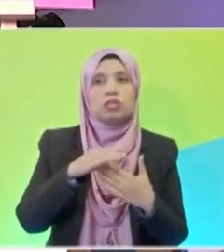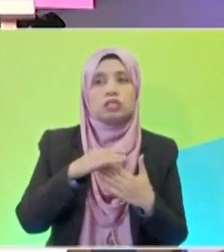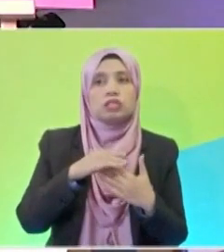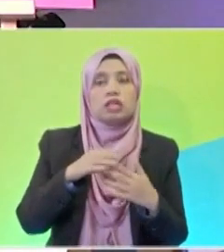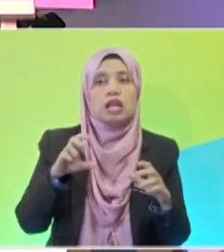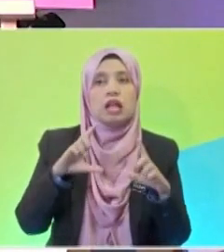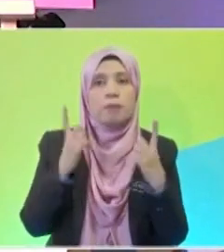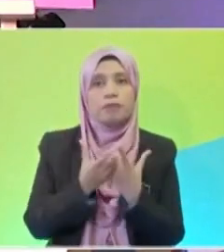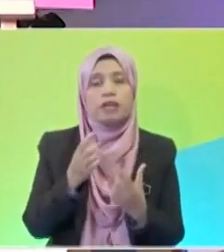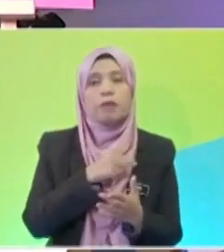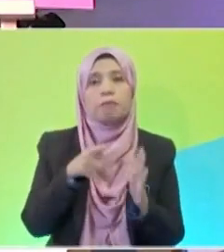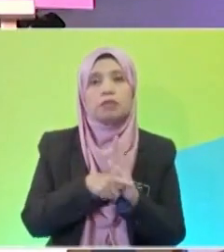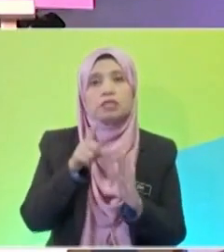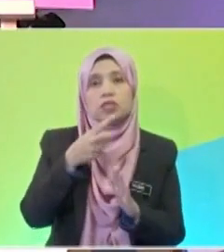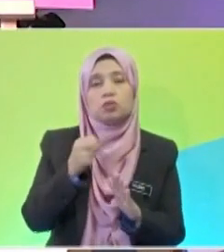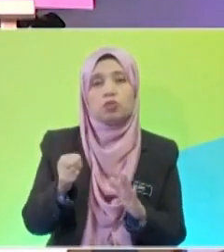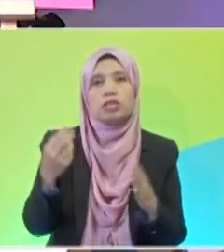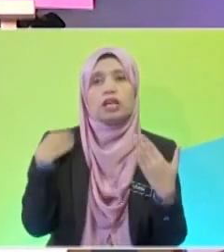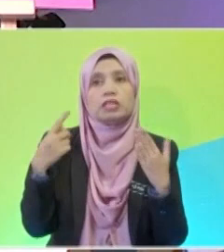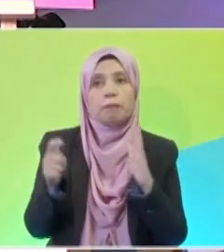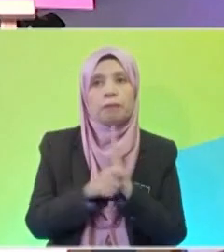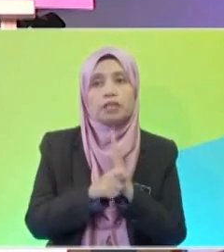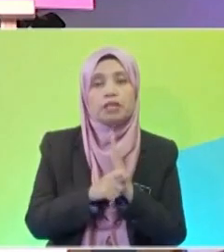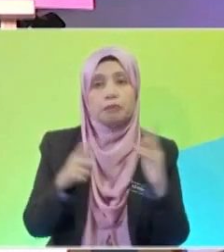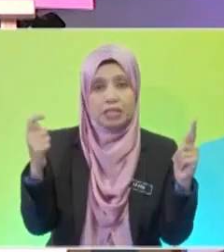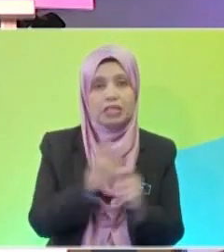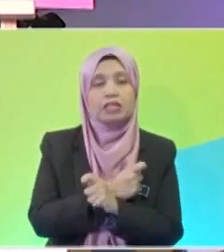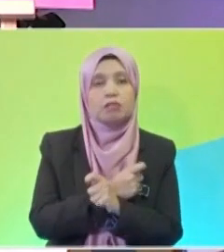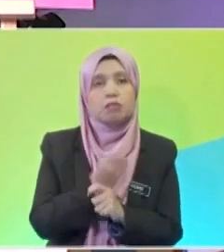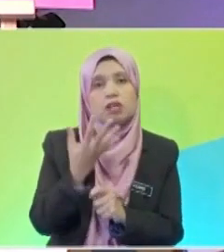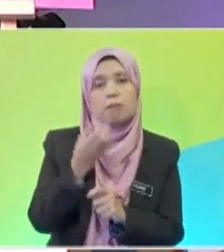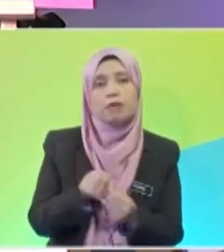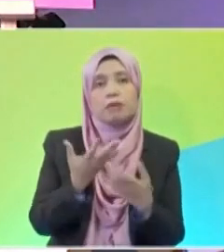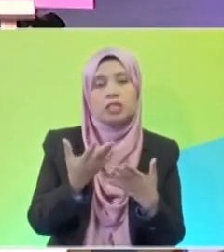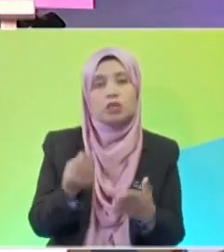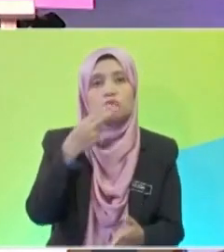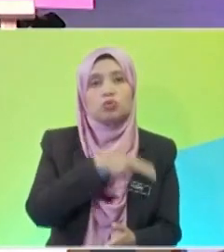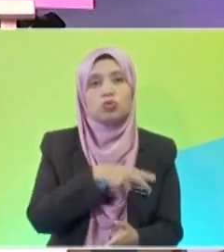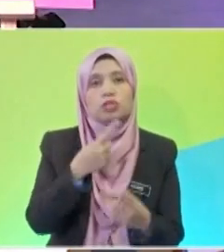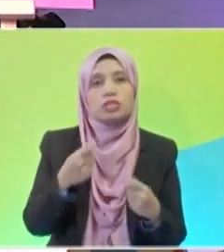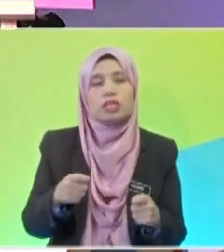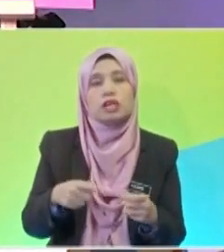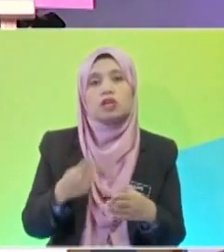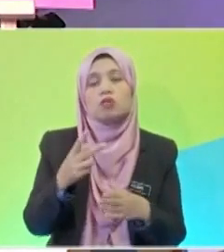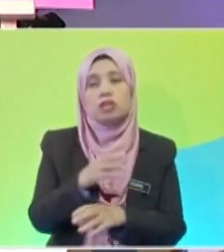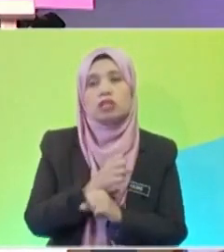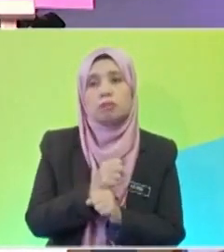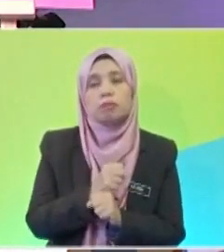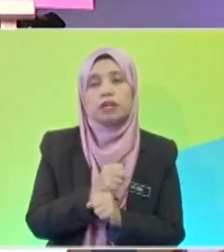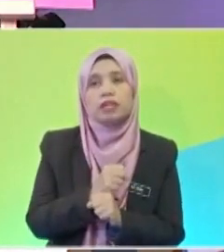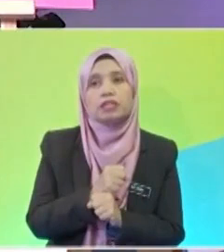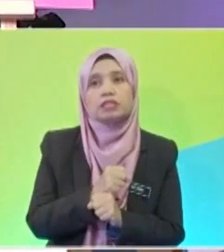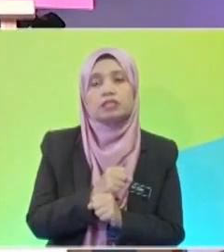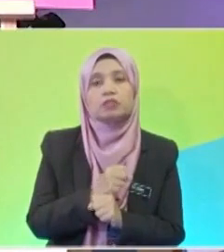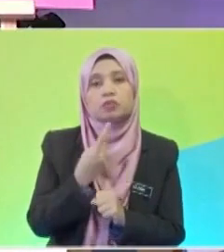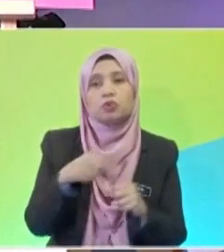kelab dan persatuan itu ada buat pertandingan, Nisa. Jadi kita kena cari berapa banyak untung. Berapa banyak telah dia keluar dapat, berapa banyak dia telah